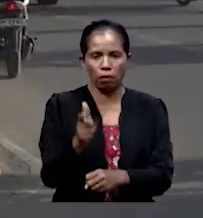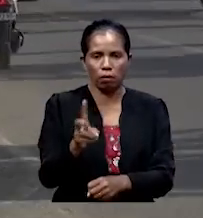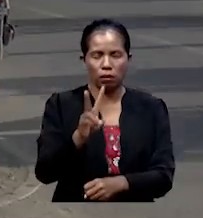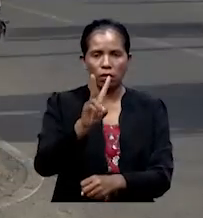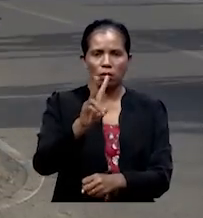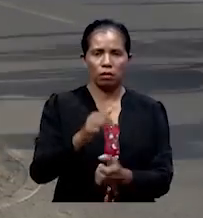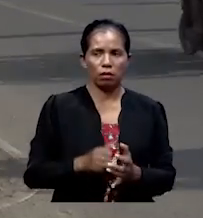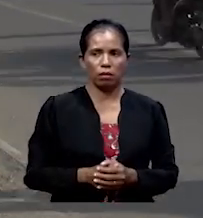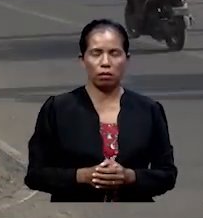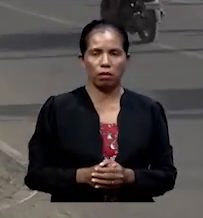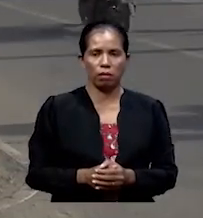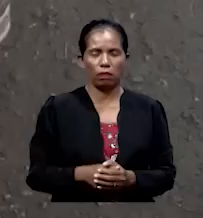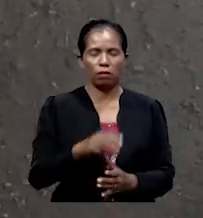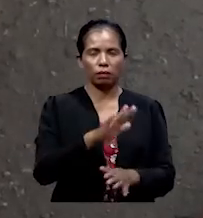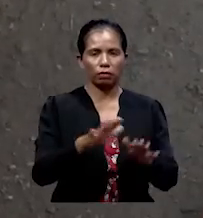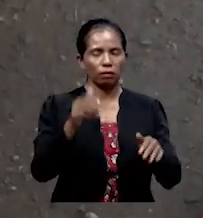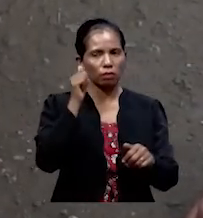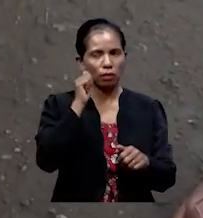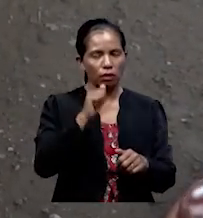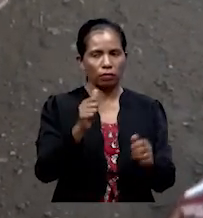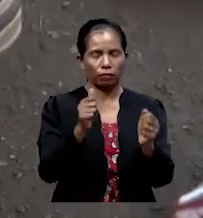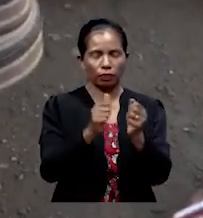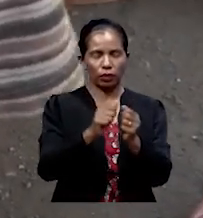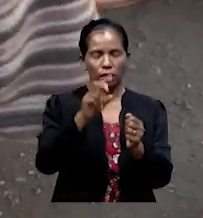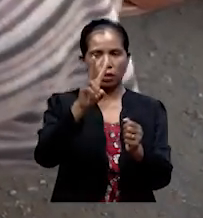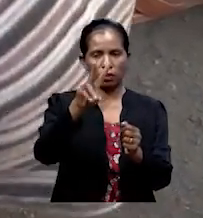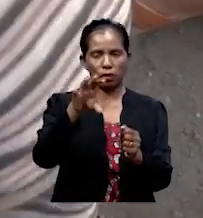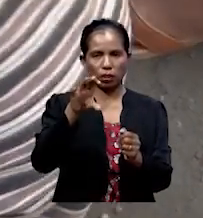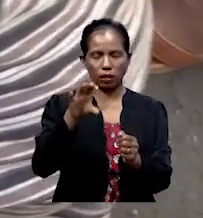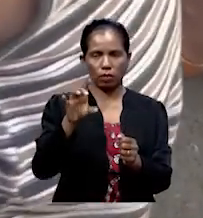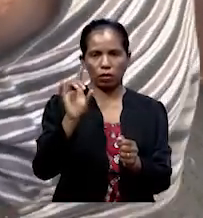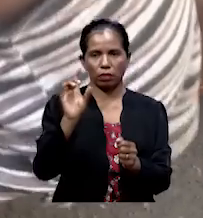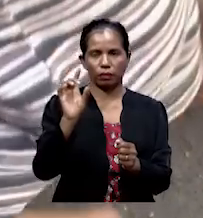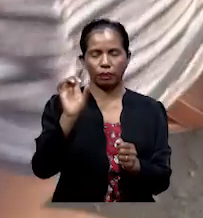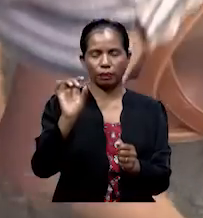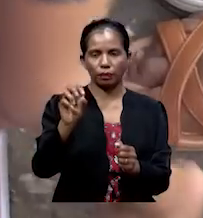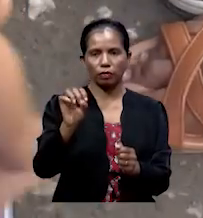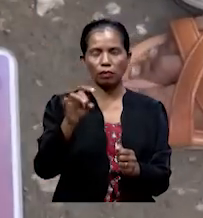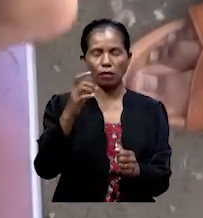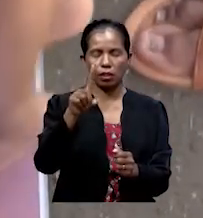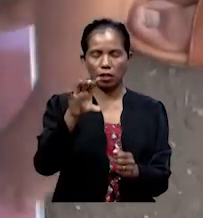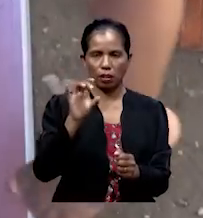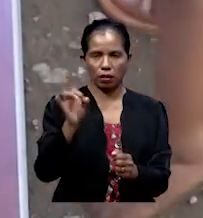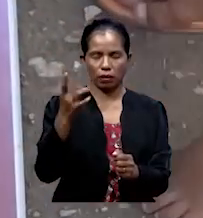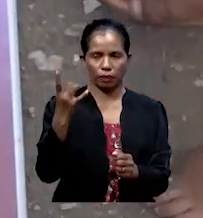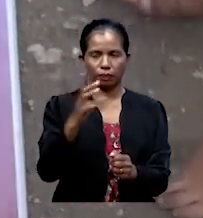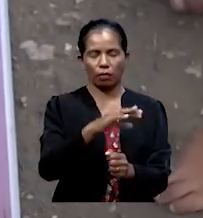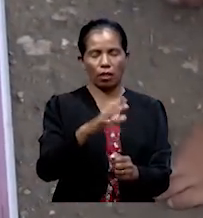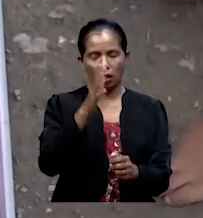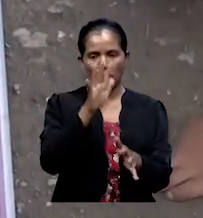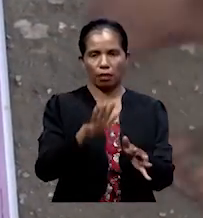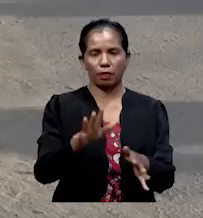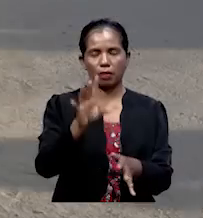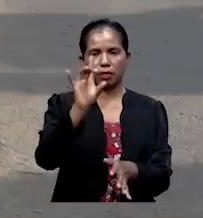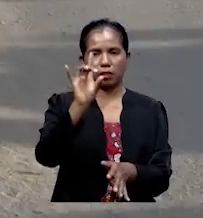ne ia labarik feto ho total ato shualu ronu resin tolu no labarik mane hamutu atus nen walu lu